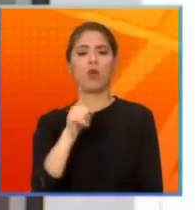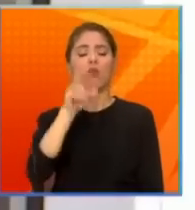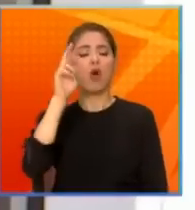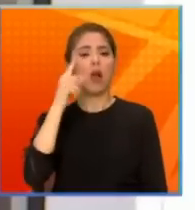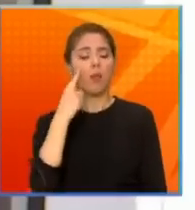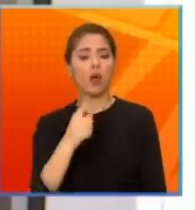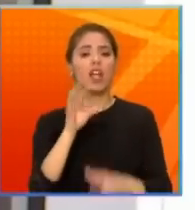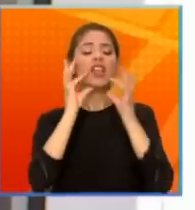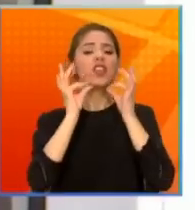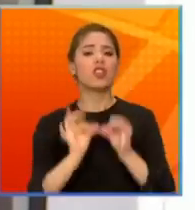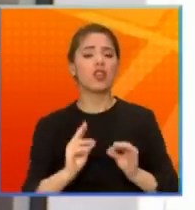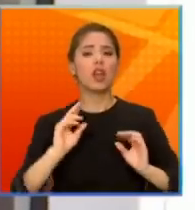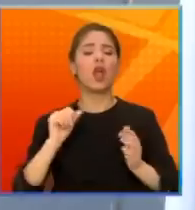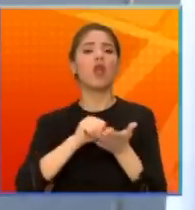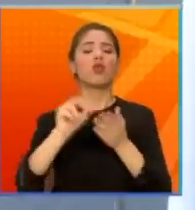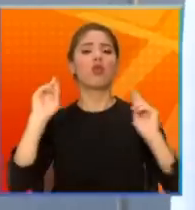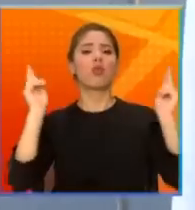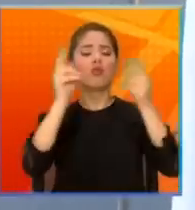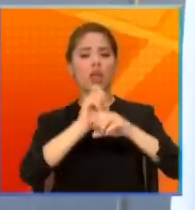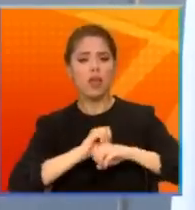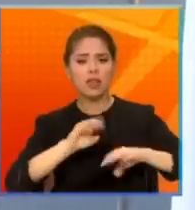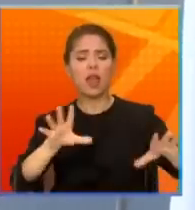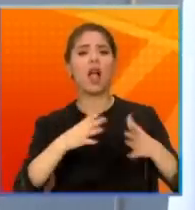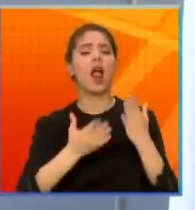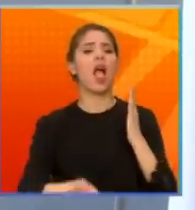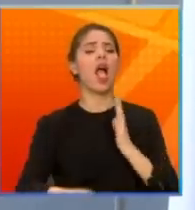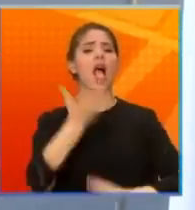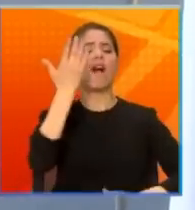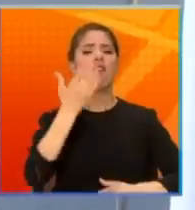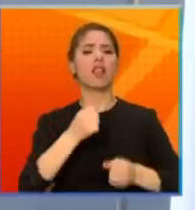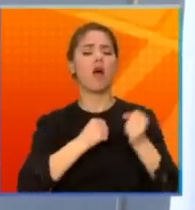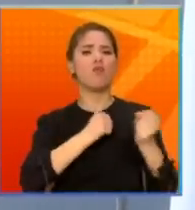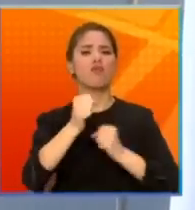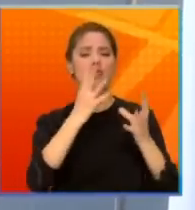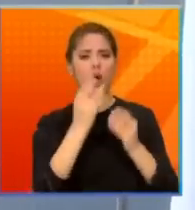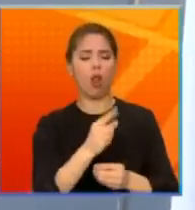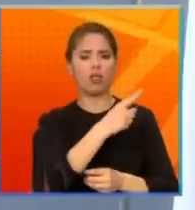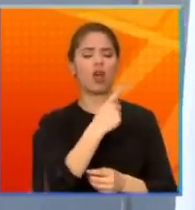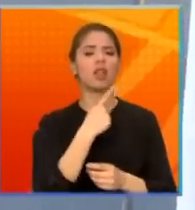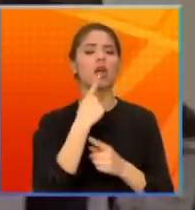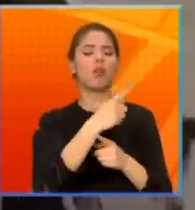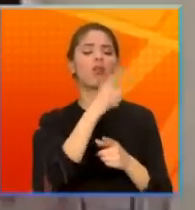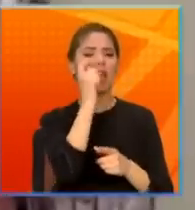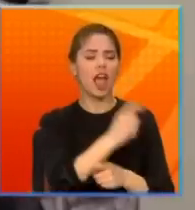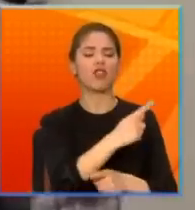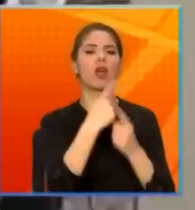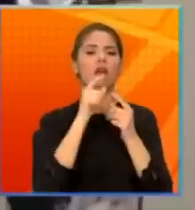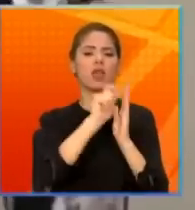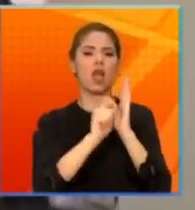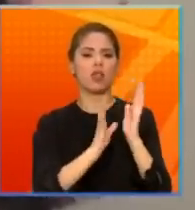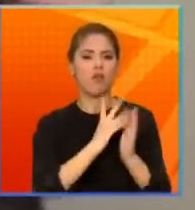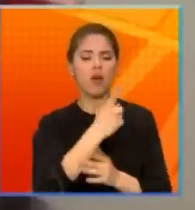Rapor, Çin'in tüm dünyaya yayılan virüse karşı en iyi mücadeleyi gerçekleştiren ülke olacağını da yazdı. 2010